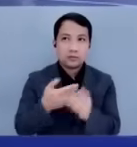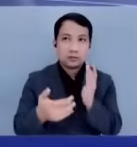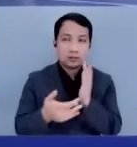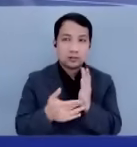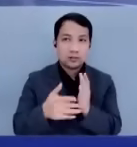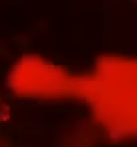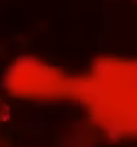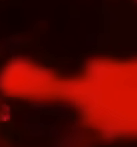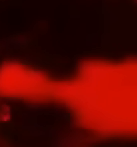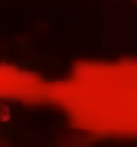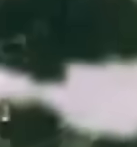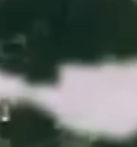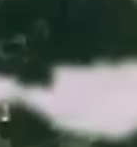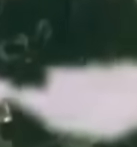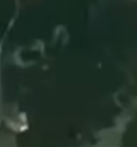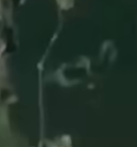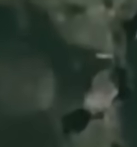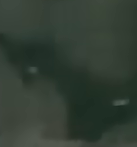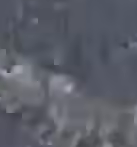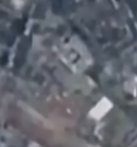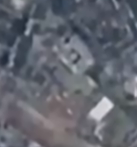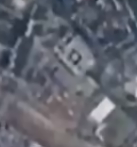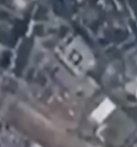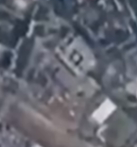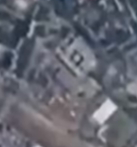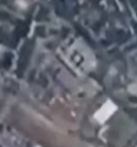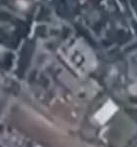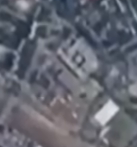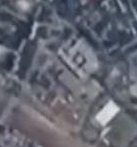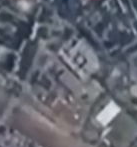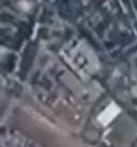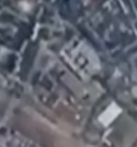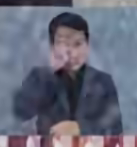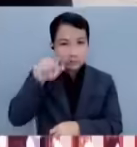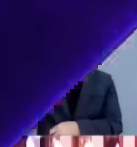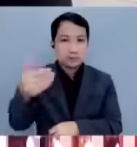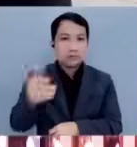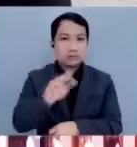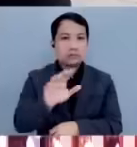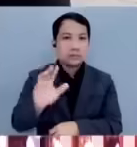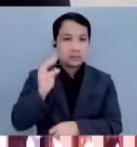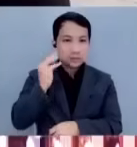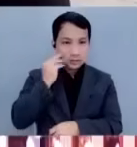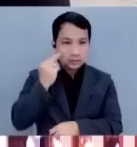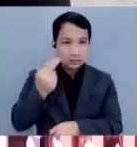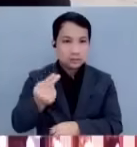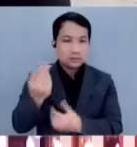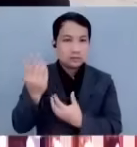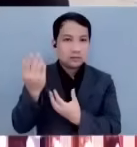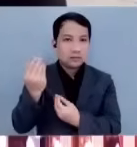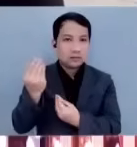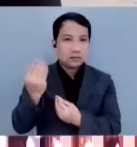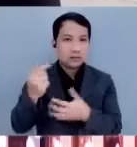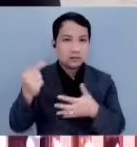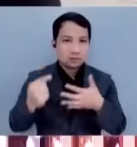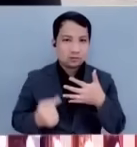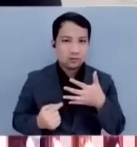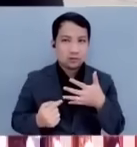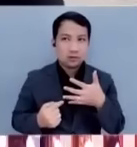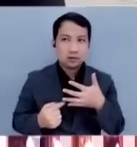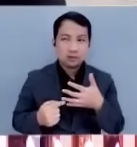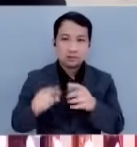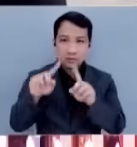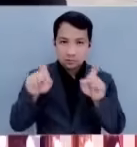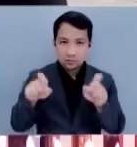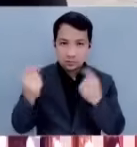the Philippines. At live mula sa Berlin, Germany, nasa Frontline Balitang yan si Maricel Halili. Maricel, ano pang mga issue na